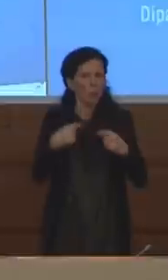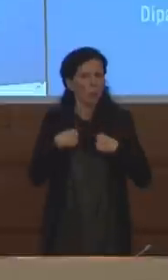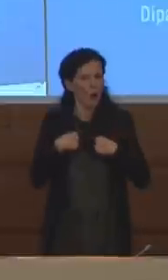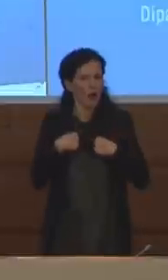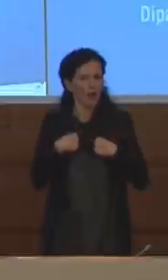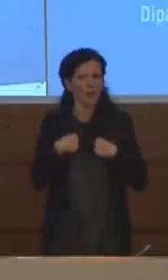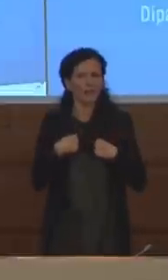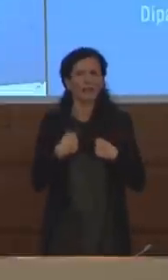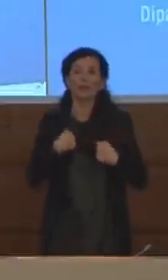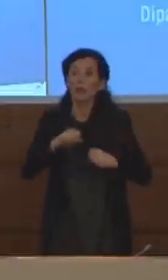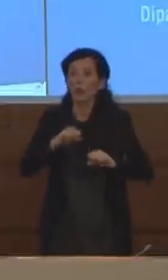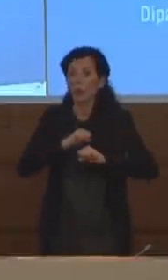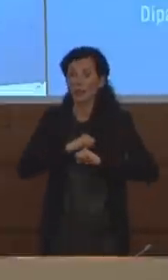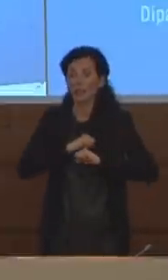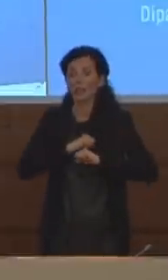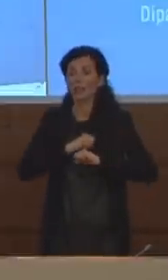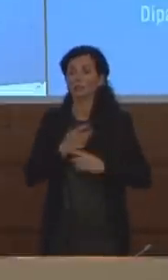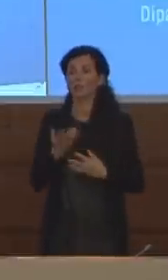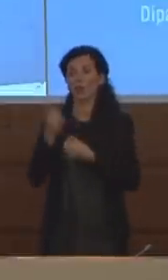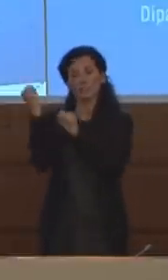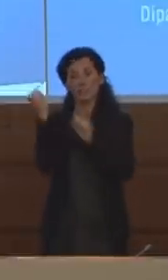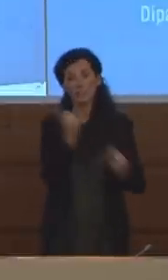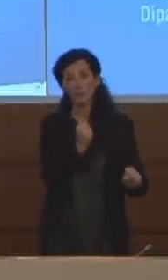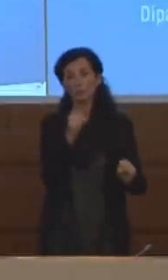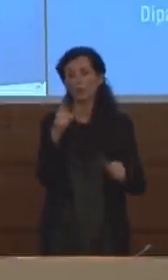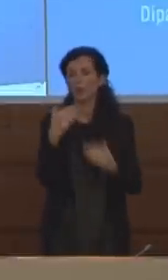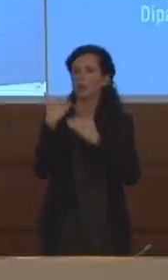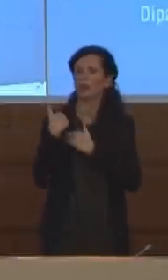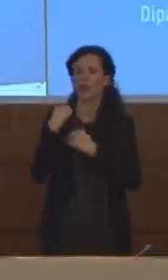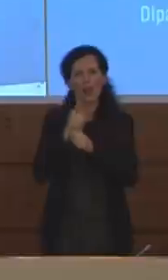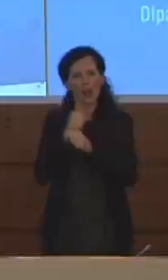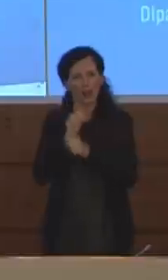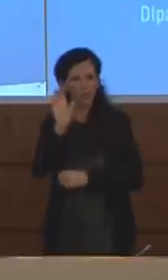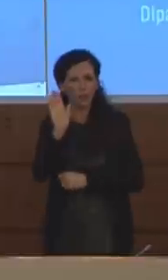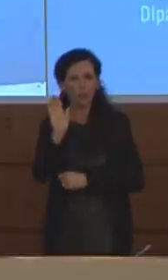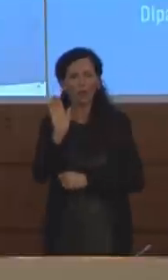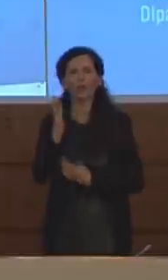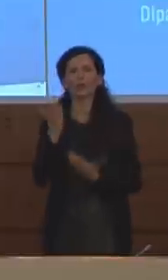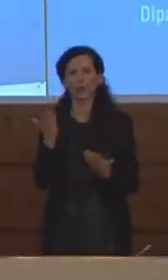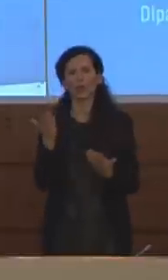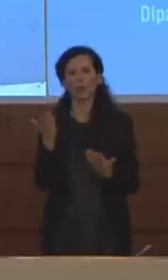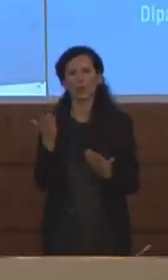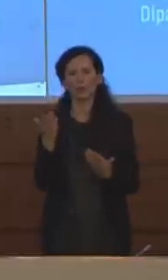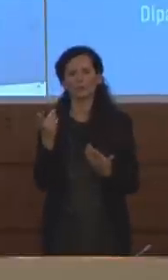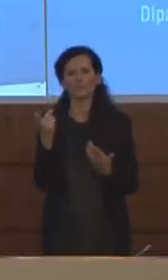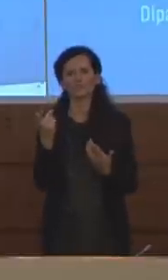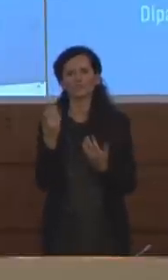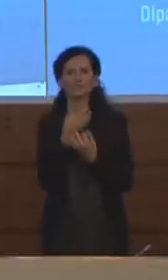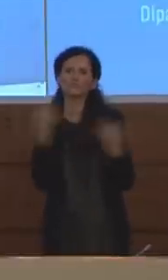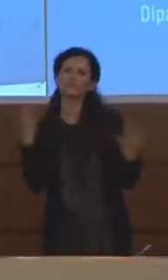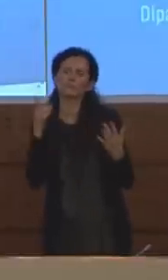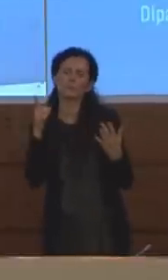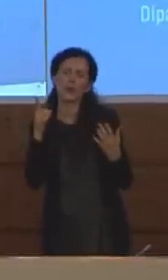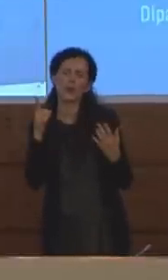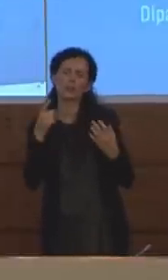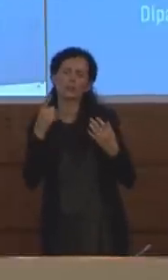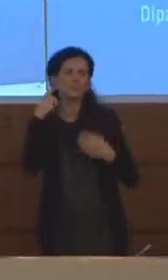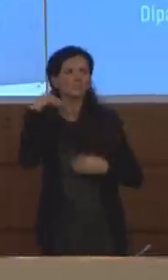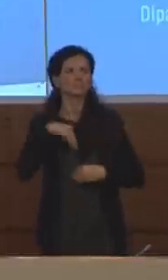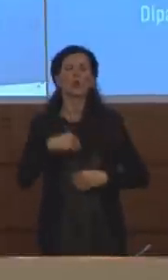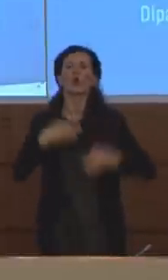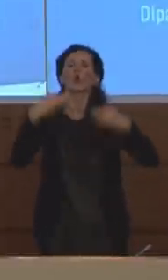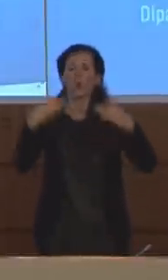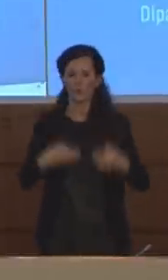tutte le istituzioni che si occupa di questo tipo di problematiche non può che vedere essere assolutamente convinto